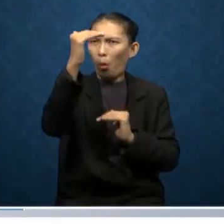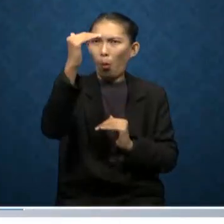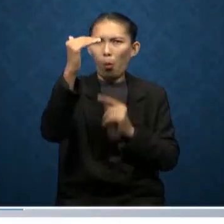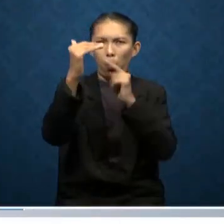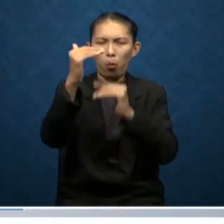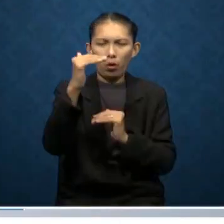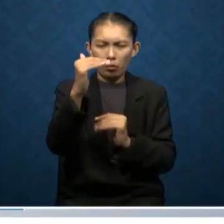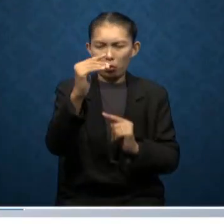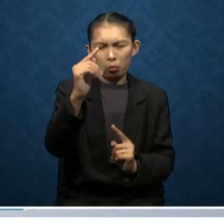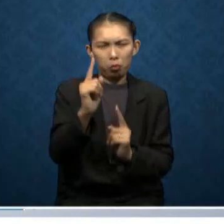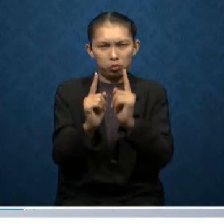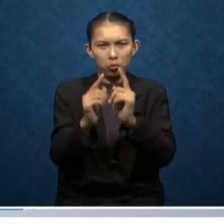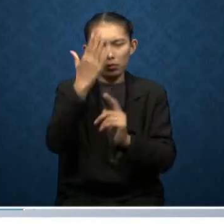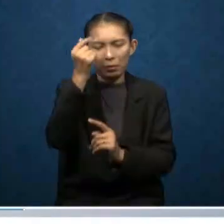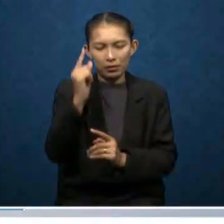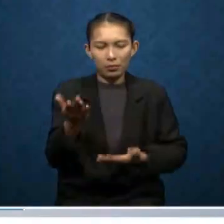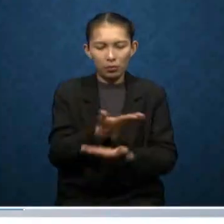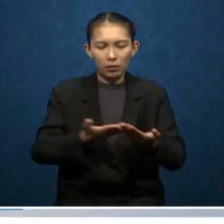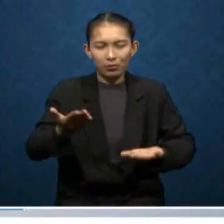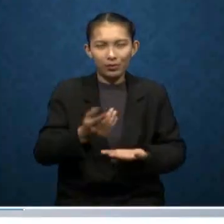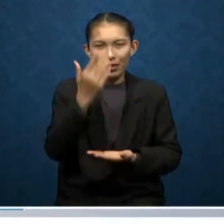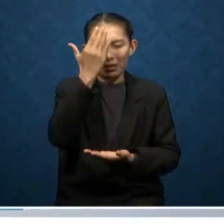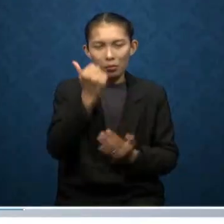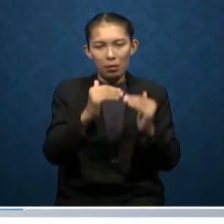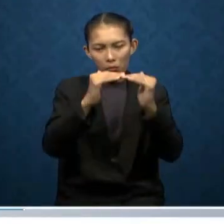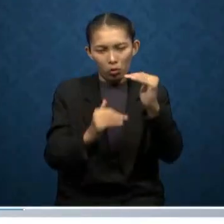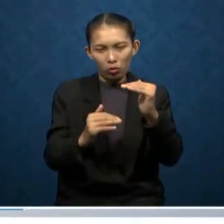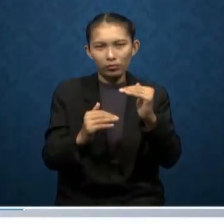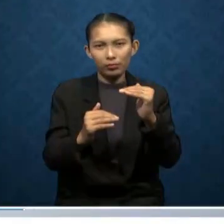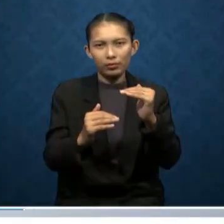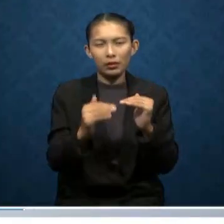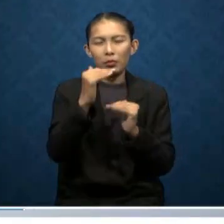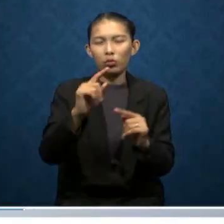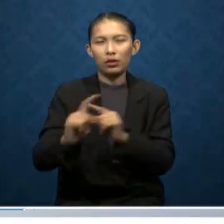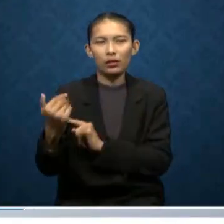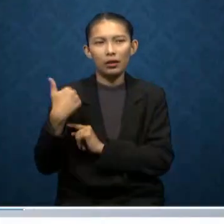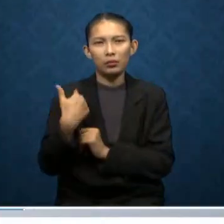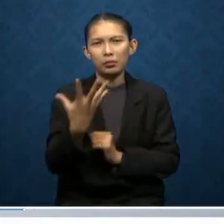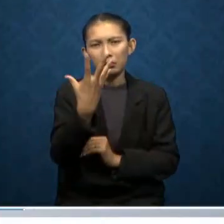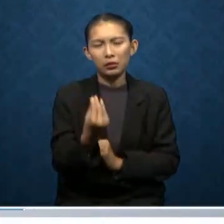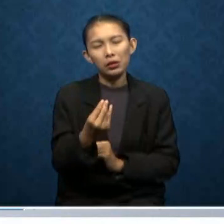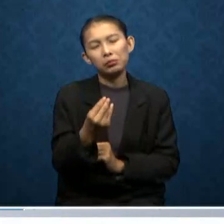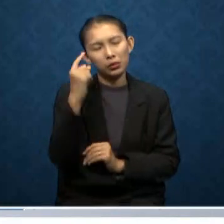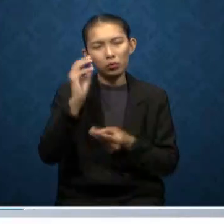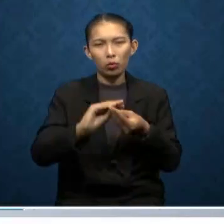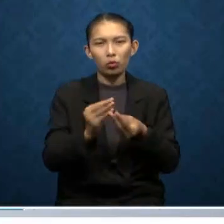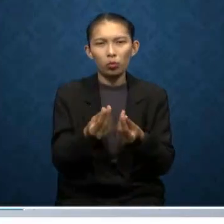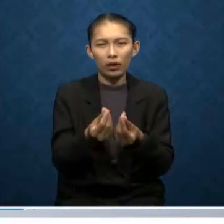ูงเราอจะตมการพิจรณาเพื่จะปรบรถเพดาลดักาวลงมาให้เหลือ ในตัวเลขทหมอตสม